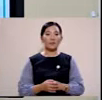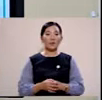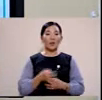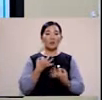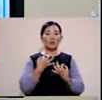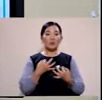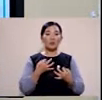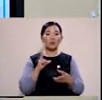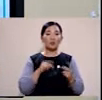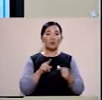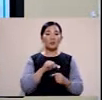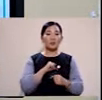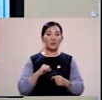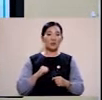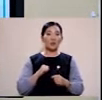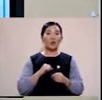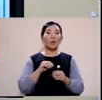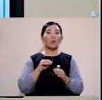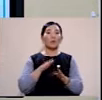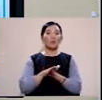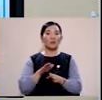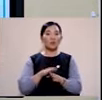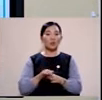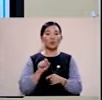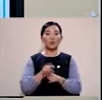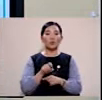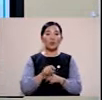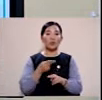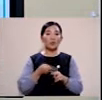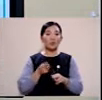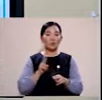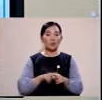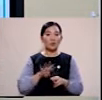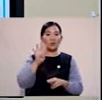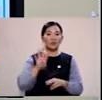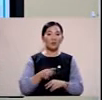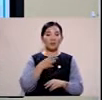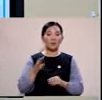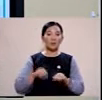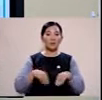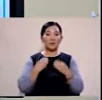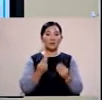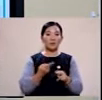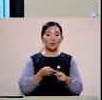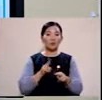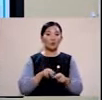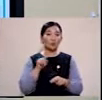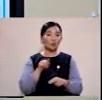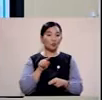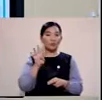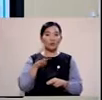Mustaqil bajarish uchun topshiriqlar. Qadrli o'quvchilar, sizga mana shunday jadval berilgan. Siz bu